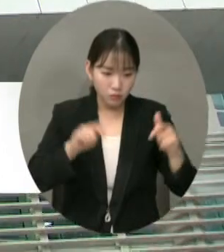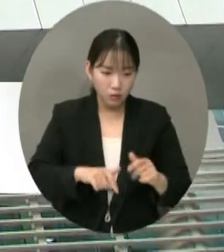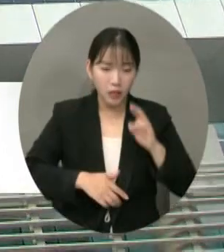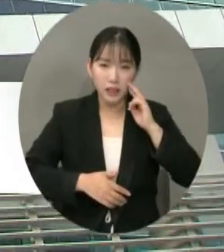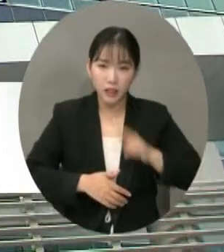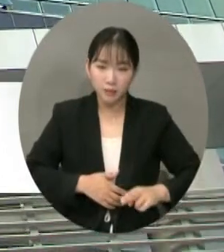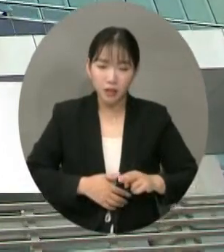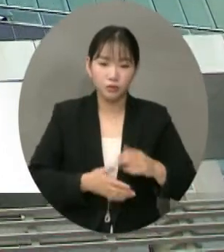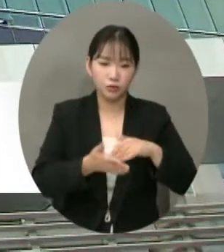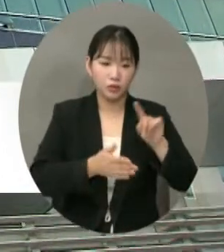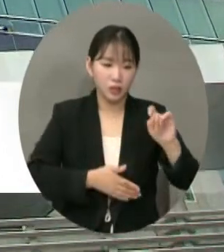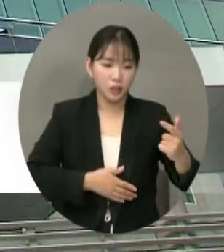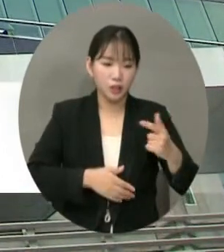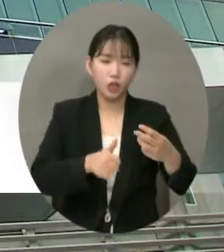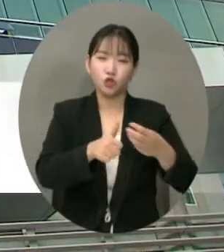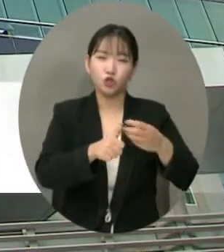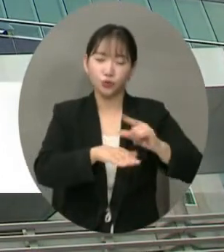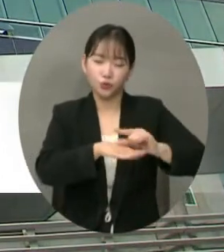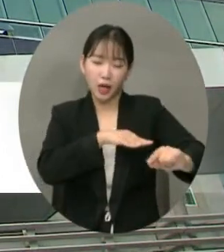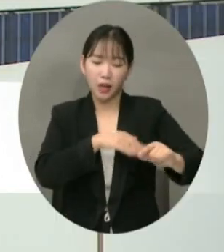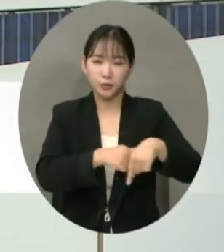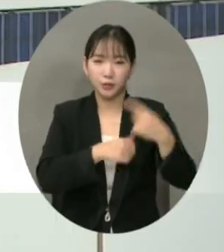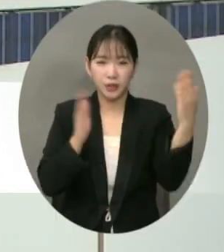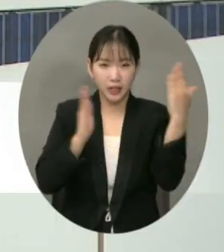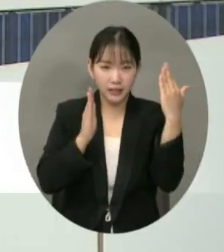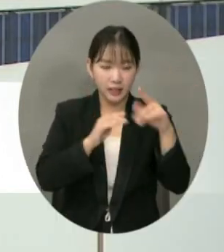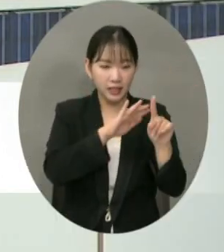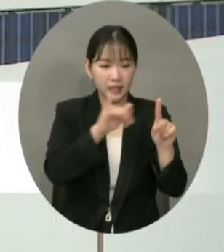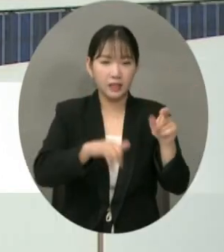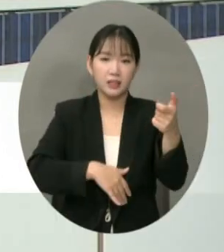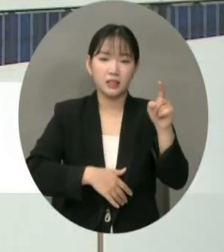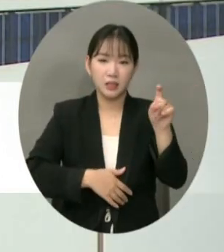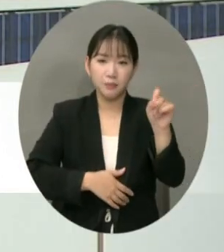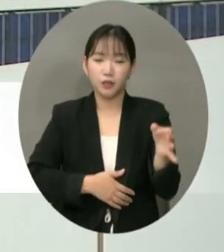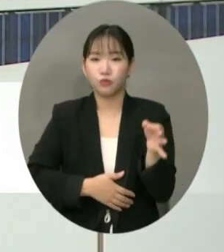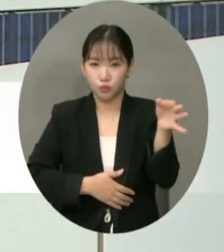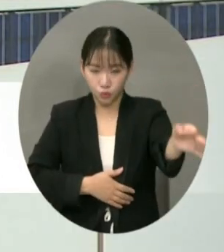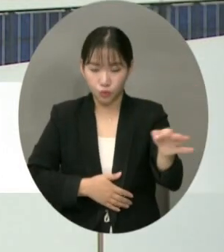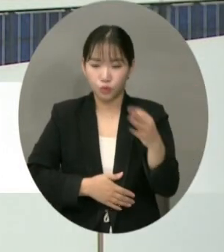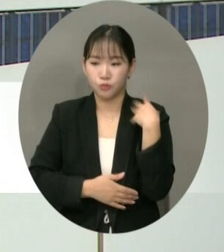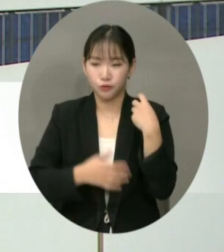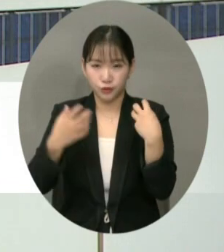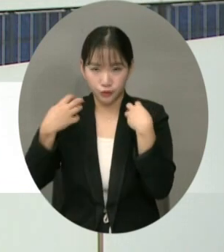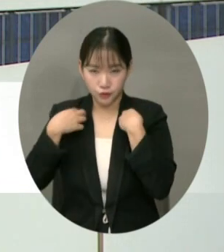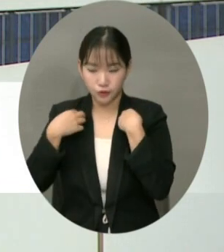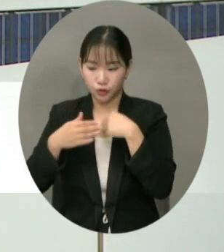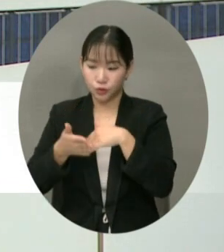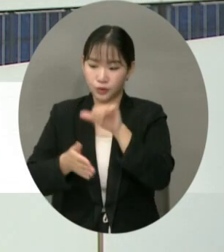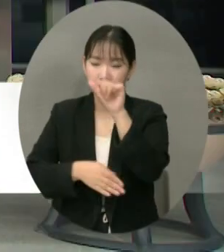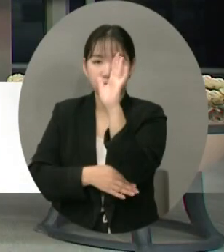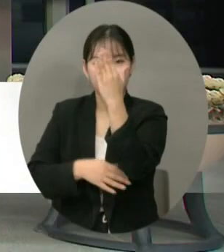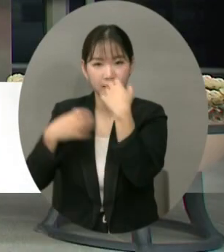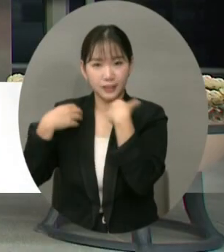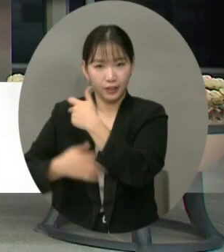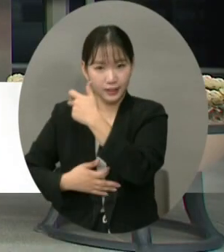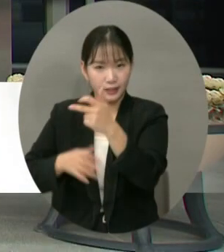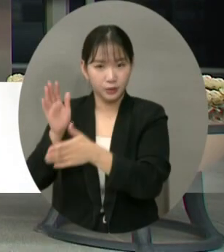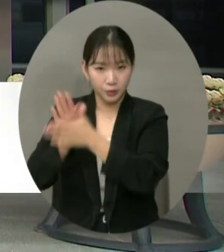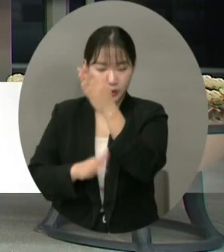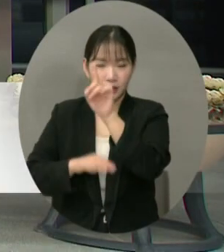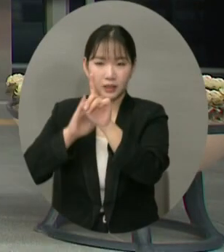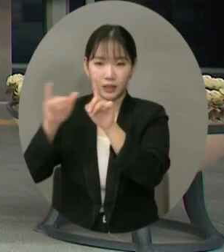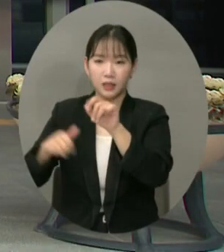지역인 16개 군지역 초등학생에게는 1인당 10만 원 무안군과 다섯 개 시지역 초등학생에게는